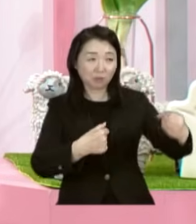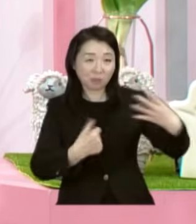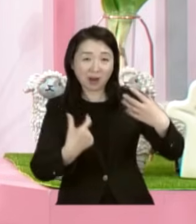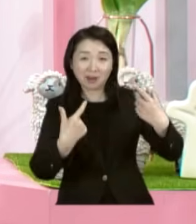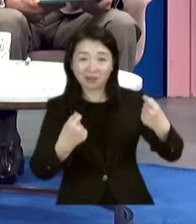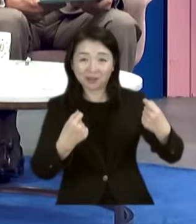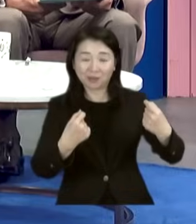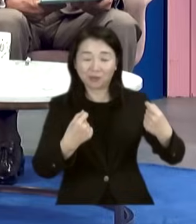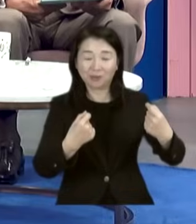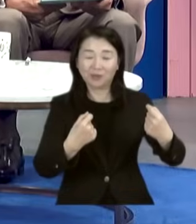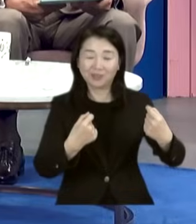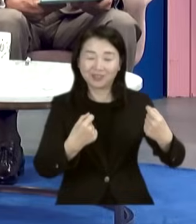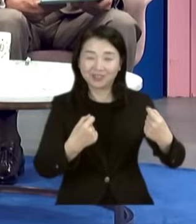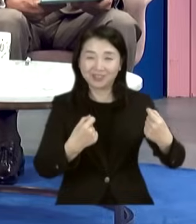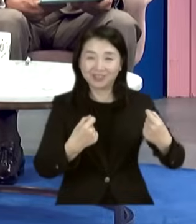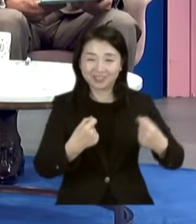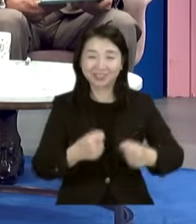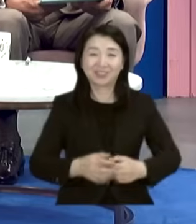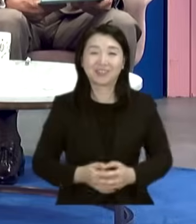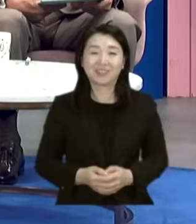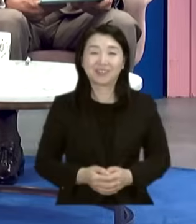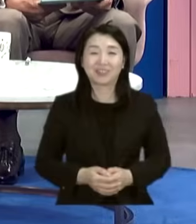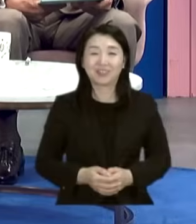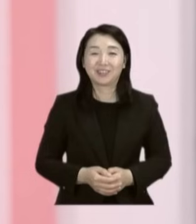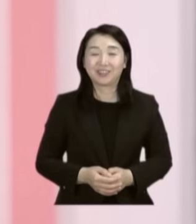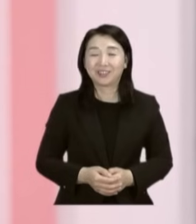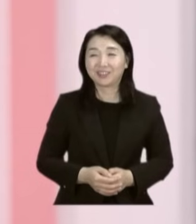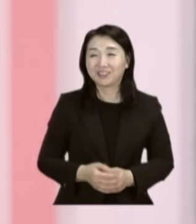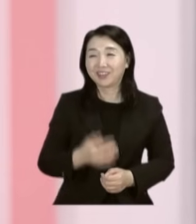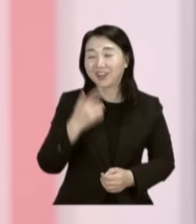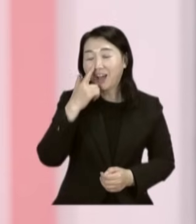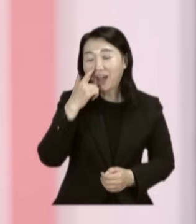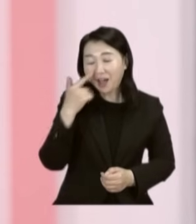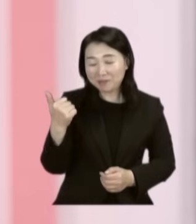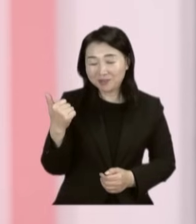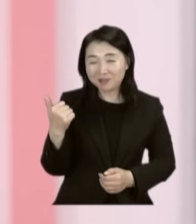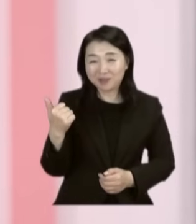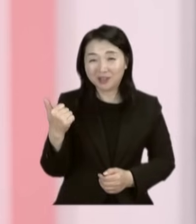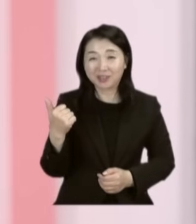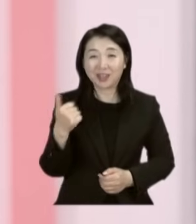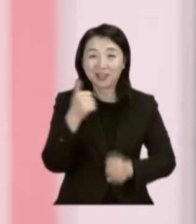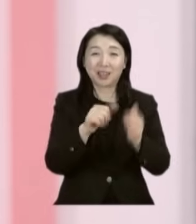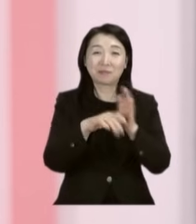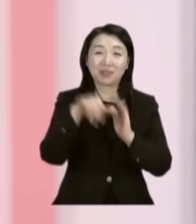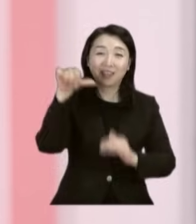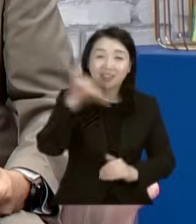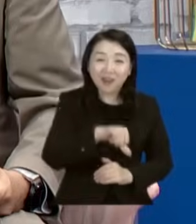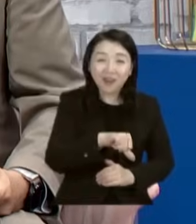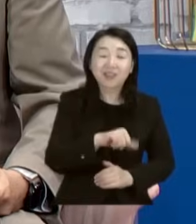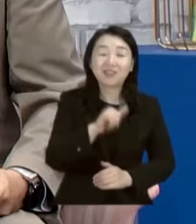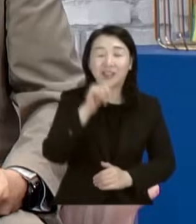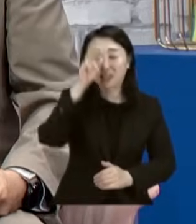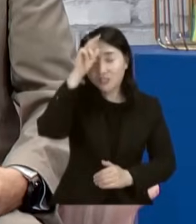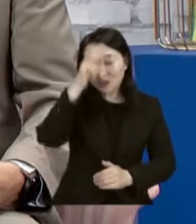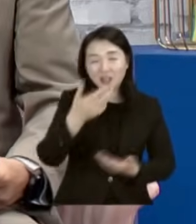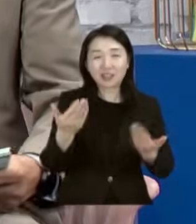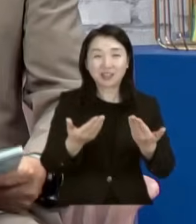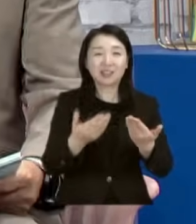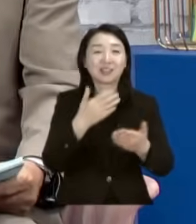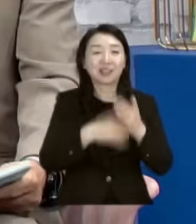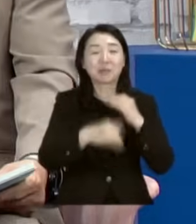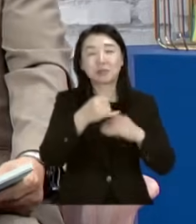같은데 그래서 아버지가 우스갯소리로 제가 질 때마다 아직 경찰이라는 직업이 남아 있다 지금도